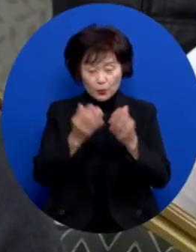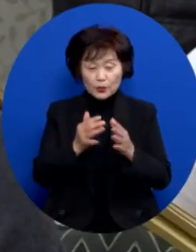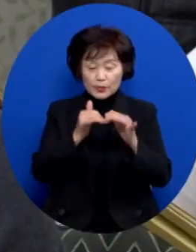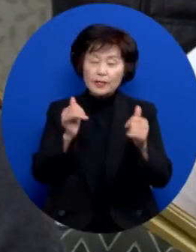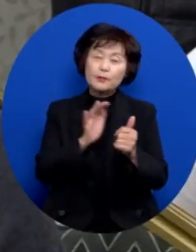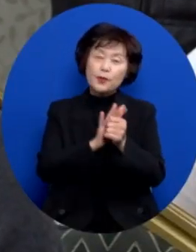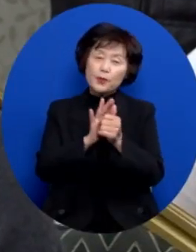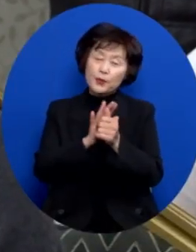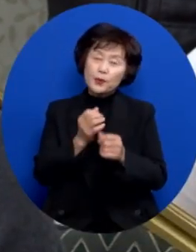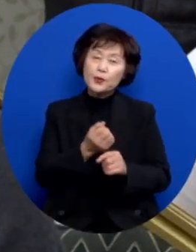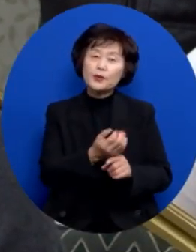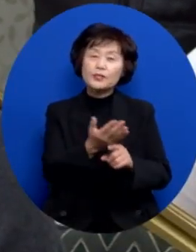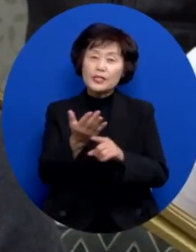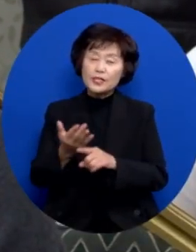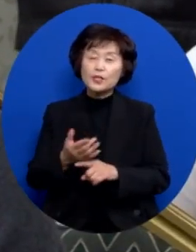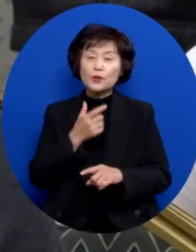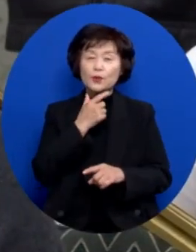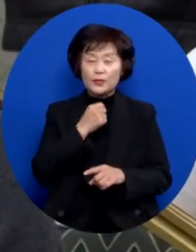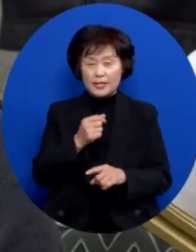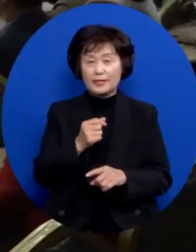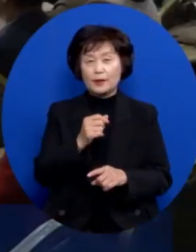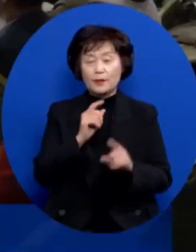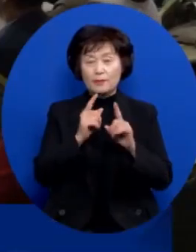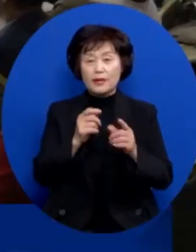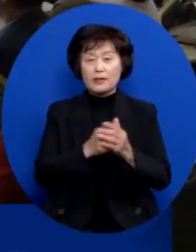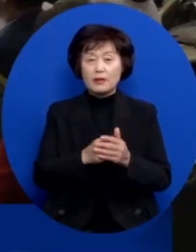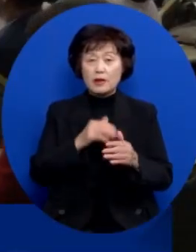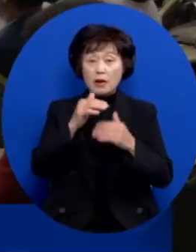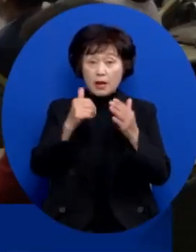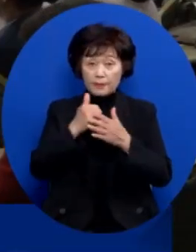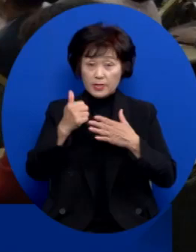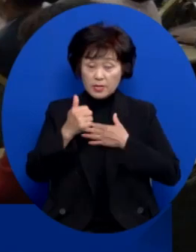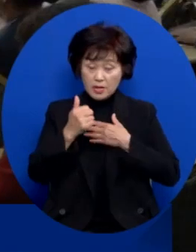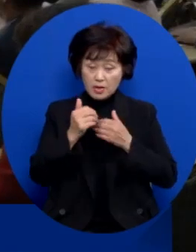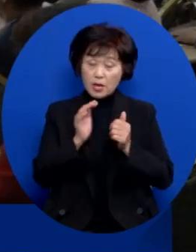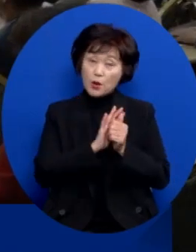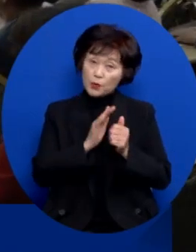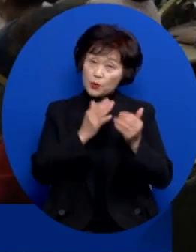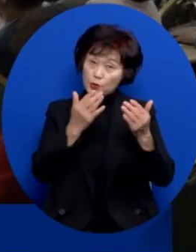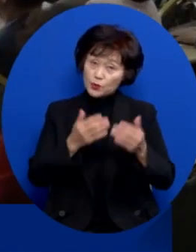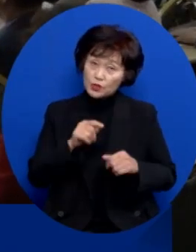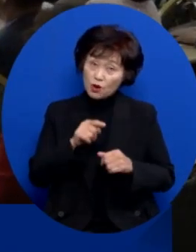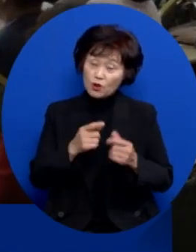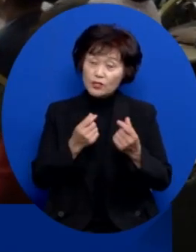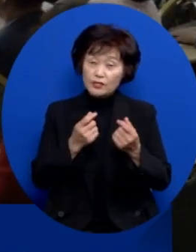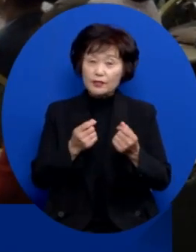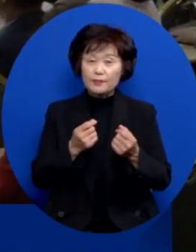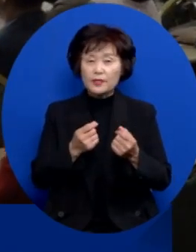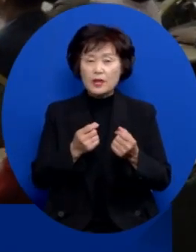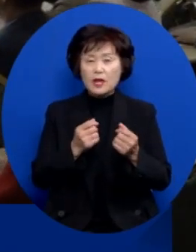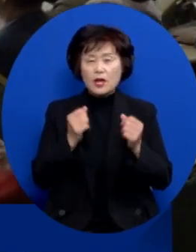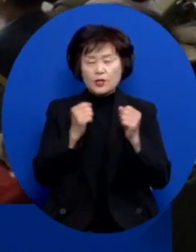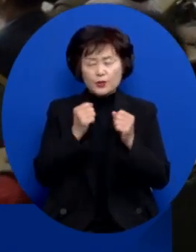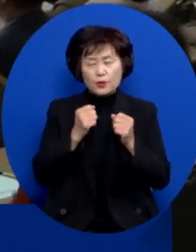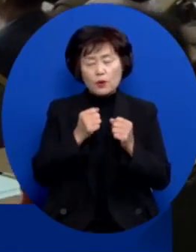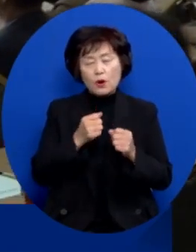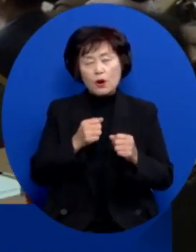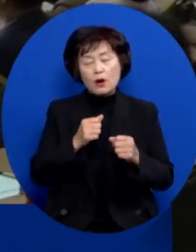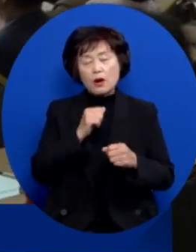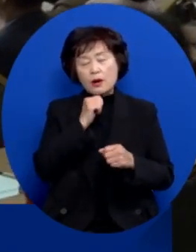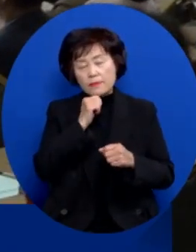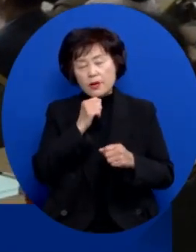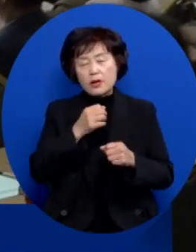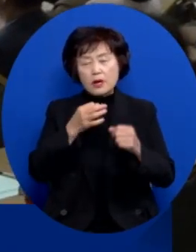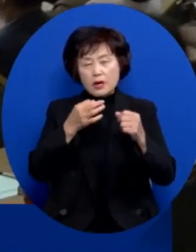위로가 되길 바란다고 언급했습니다. 하나님께서 저에게 위로를 주신 것처럼 많이 춥고 힘드신 우리